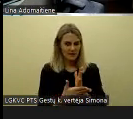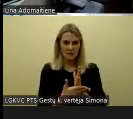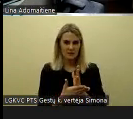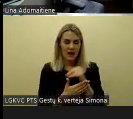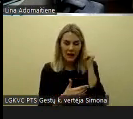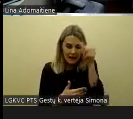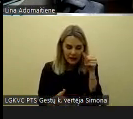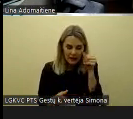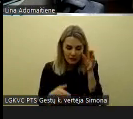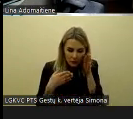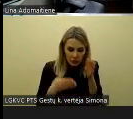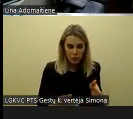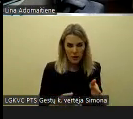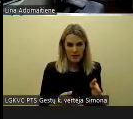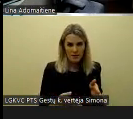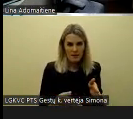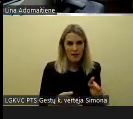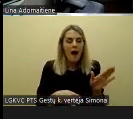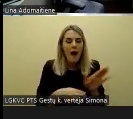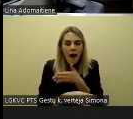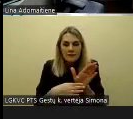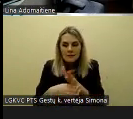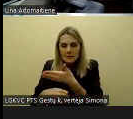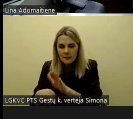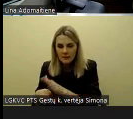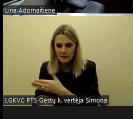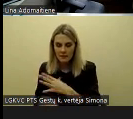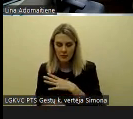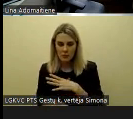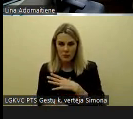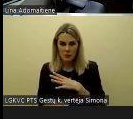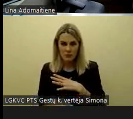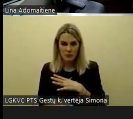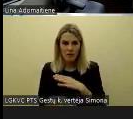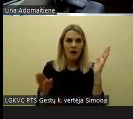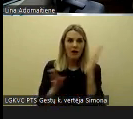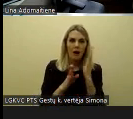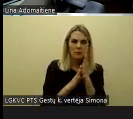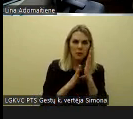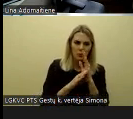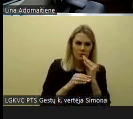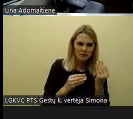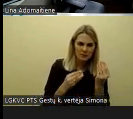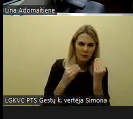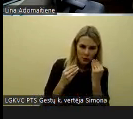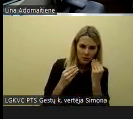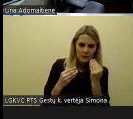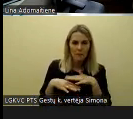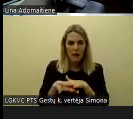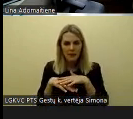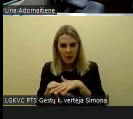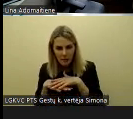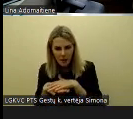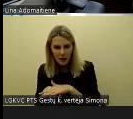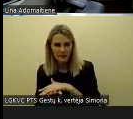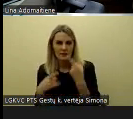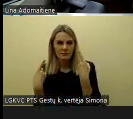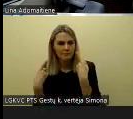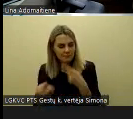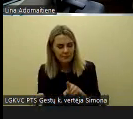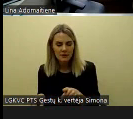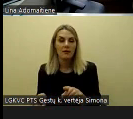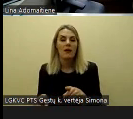dėžutėms ir sritims. Jie buvo atskiri. Tai yra vat, gamtos mokslas, tai yra matematika, tai yra vėl kitas mokslas ir panašiai.